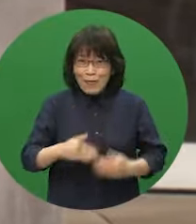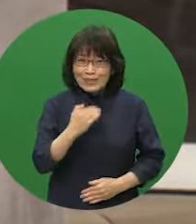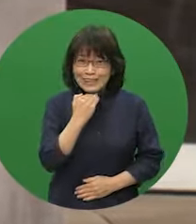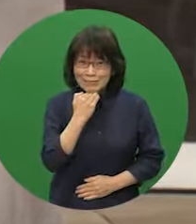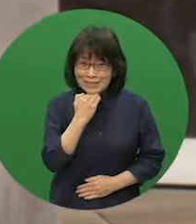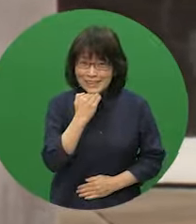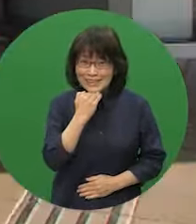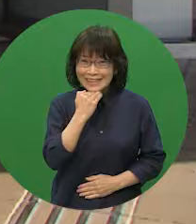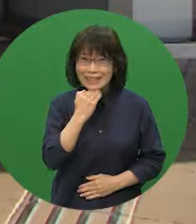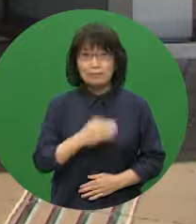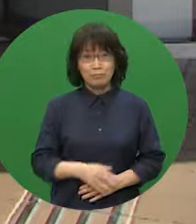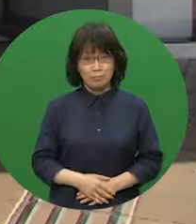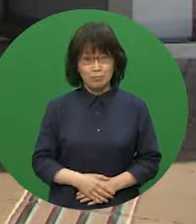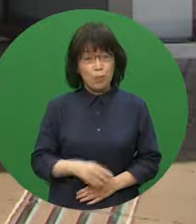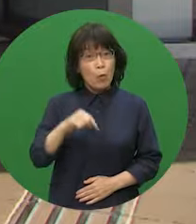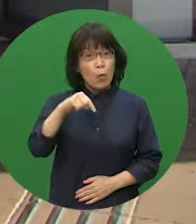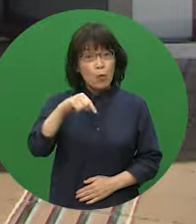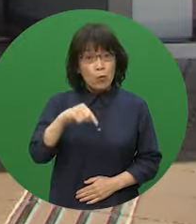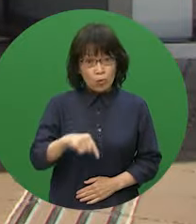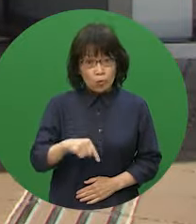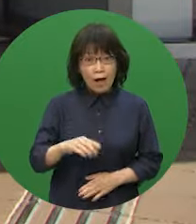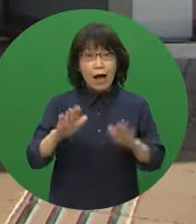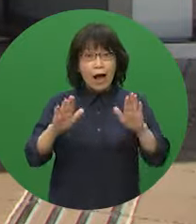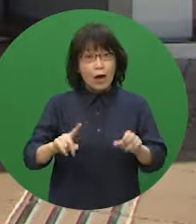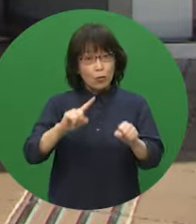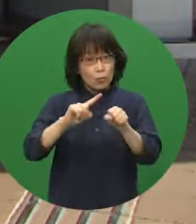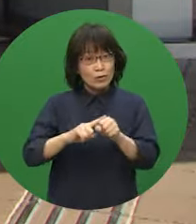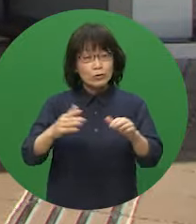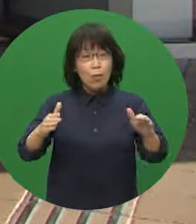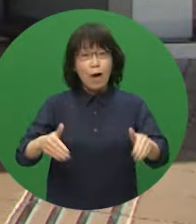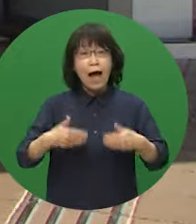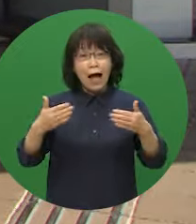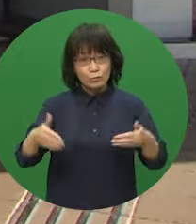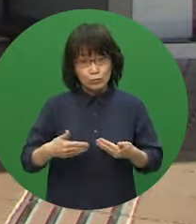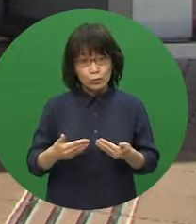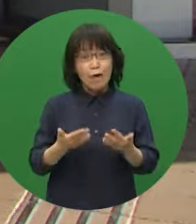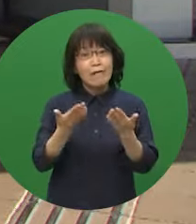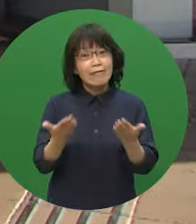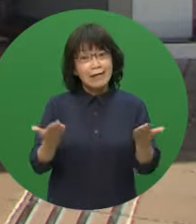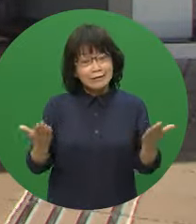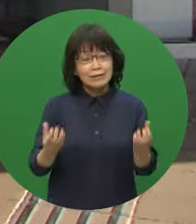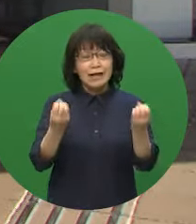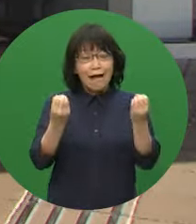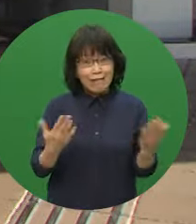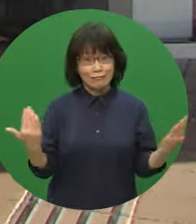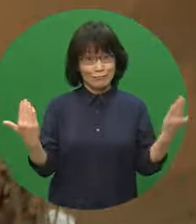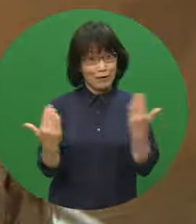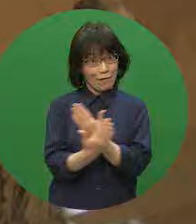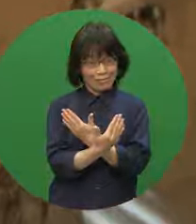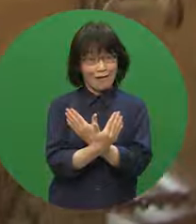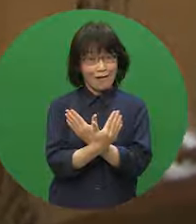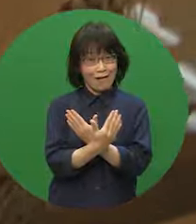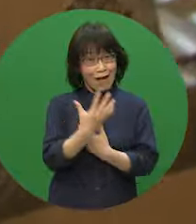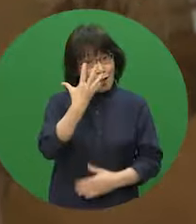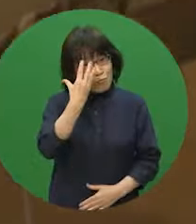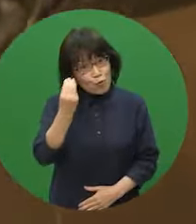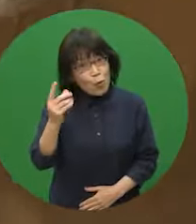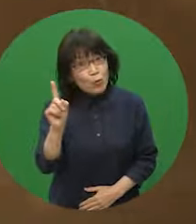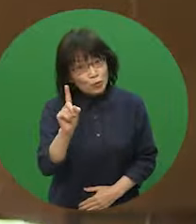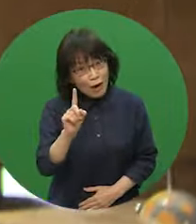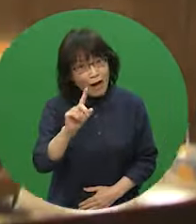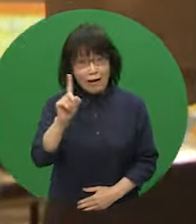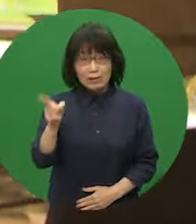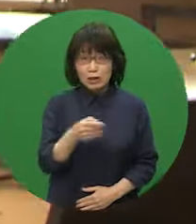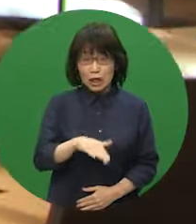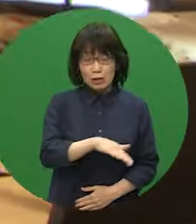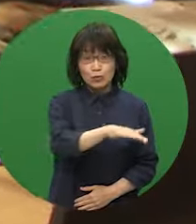み。命の旅博物館はこの春展示リニューアルを行いました。最大の見どころは自